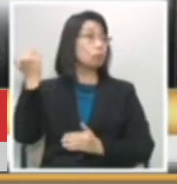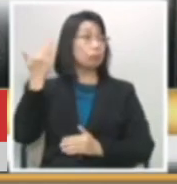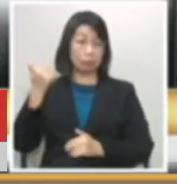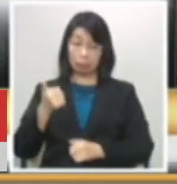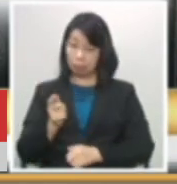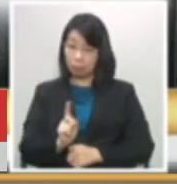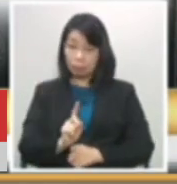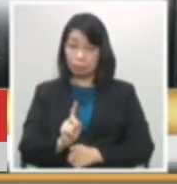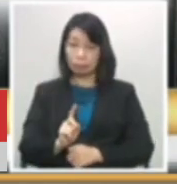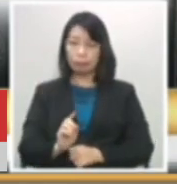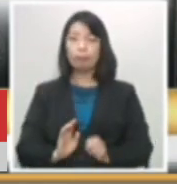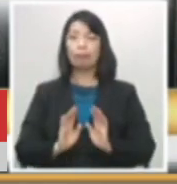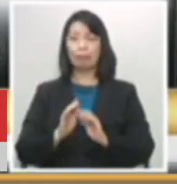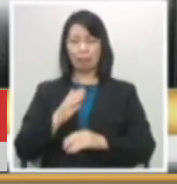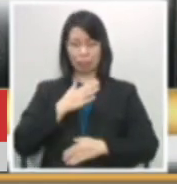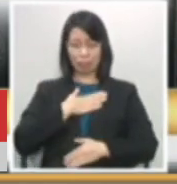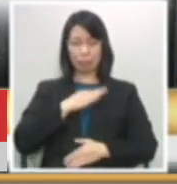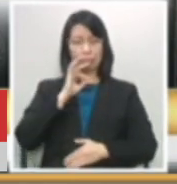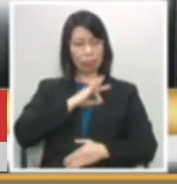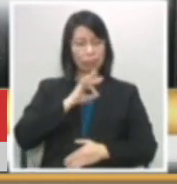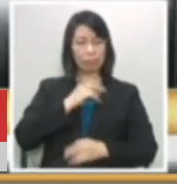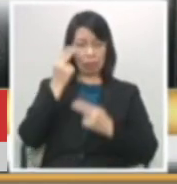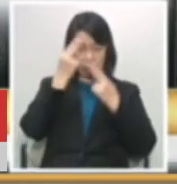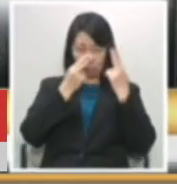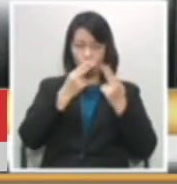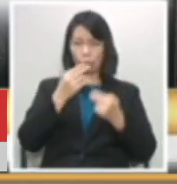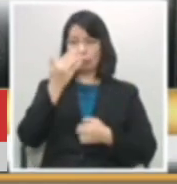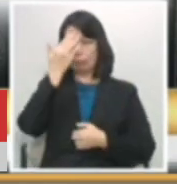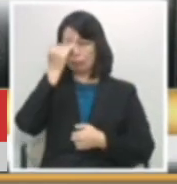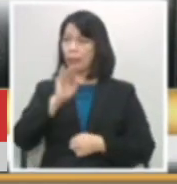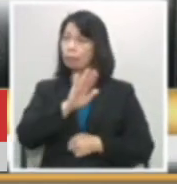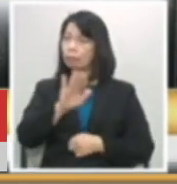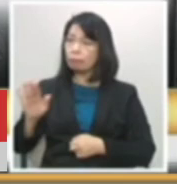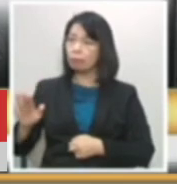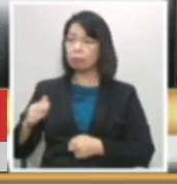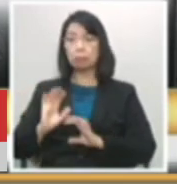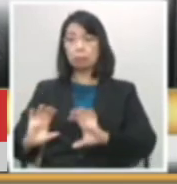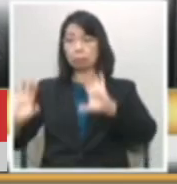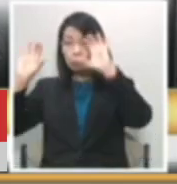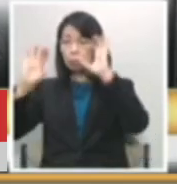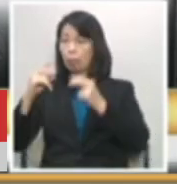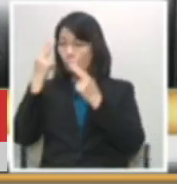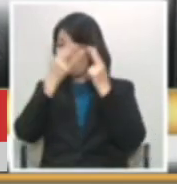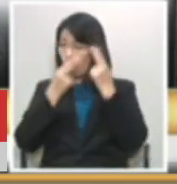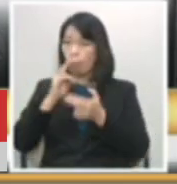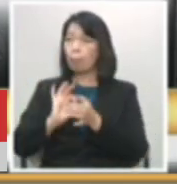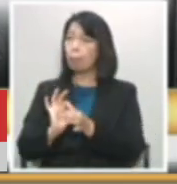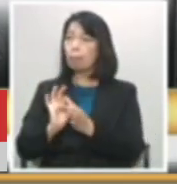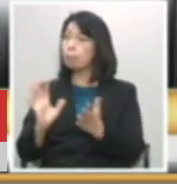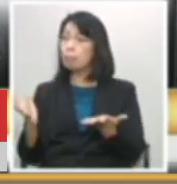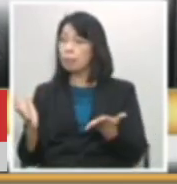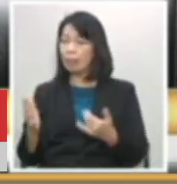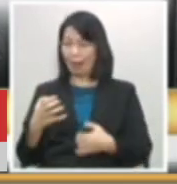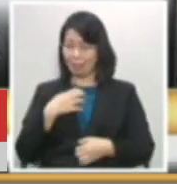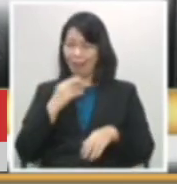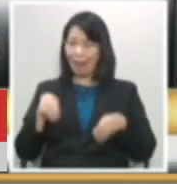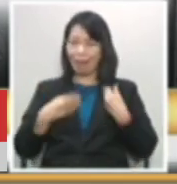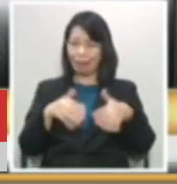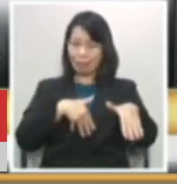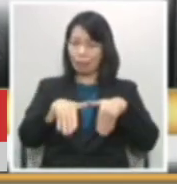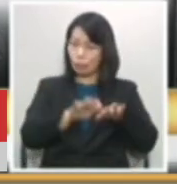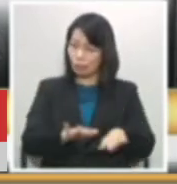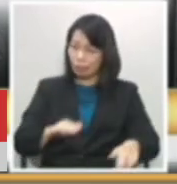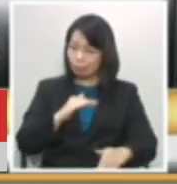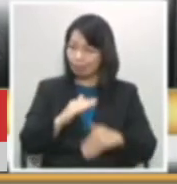งและพวกท่านล่ะคะไม่เป็นห่วงอนาคตของชาติเหล่านี้บ้างหรือไม่อยากที่จะเห็นพวกเขามีอนาคตที่ดีบ้าง